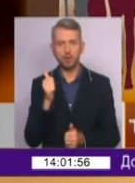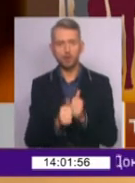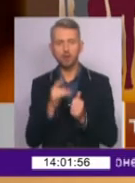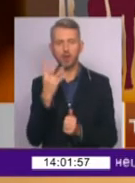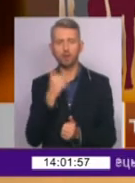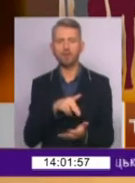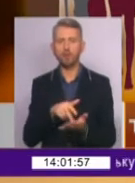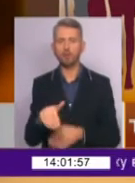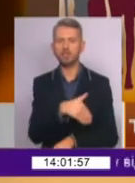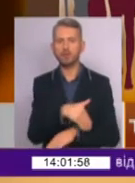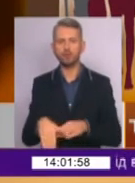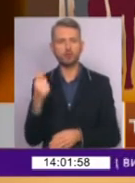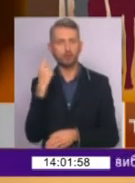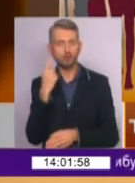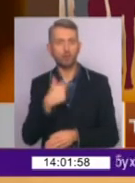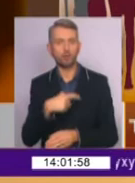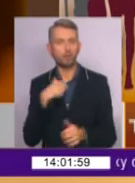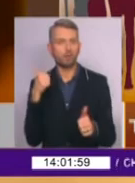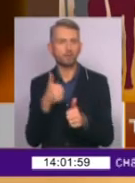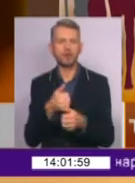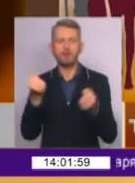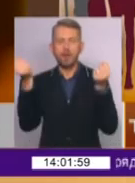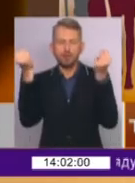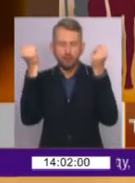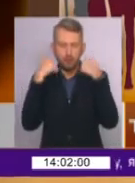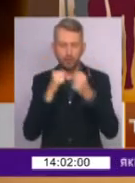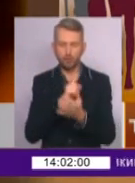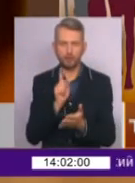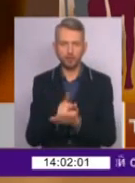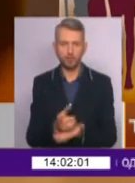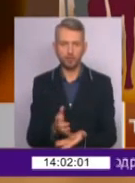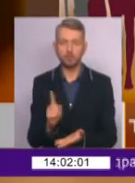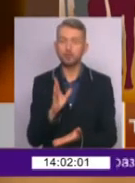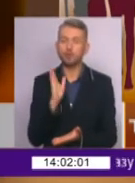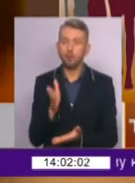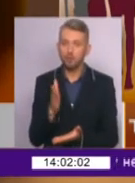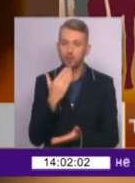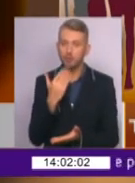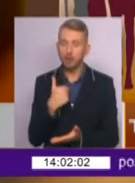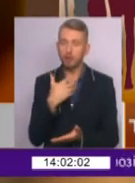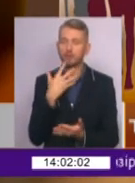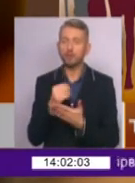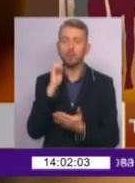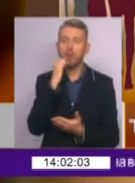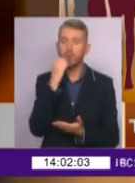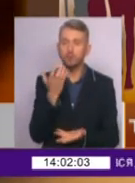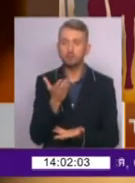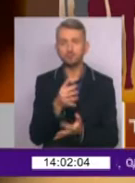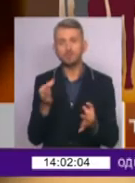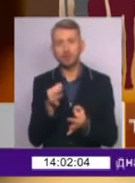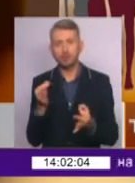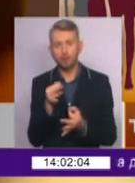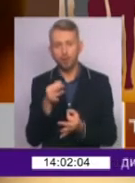виходиш на вулицю, чуєш собі вслід: «Вдягни шапку обов'язково». «Що буде?» – питаю я у своєї бабусі. «Да нічого,